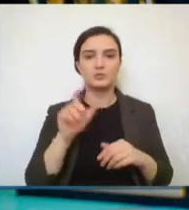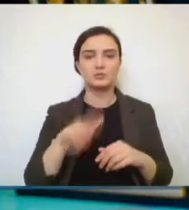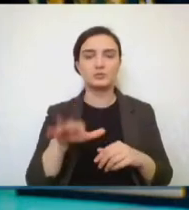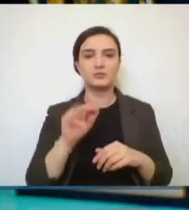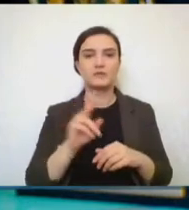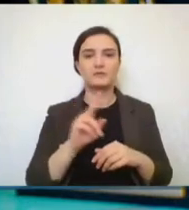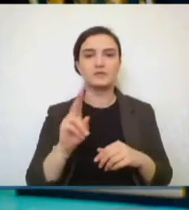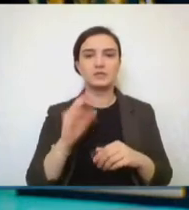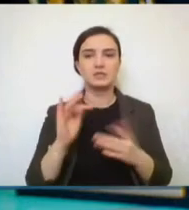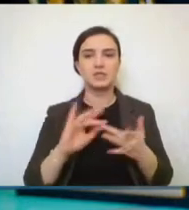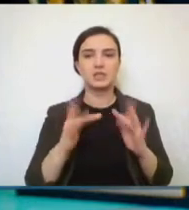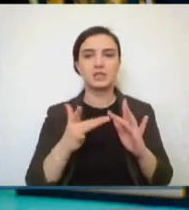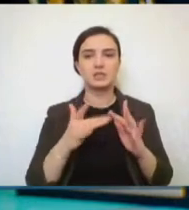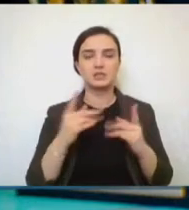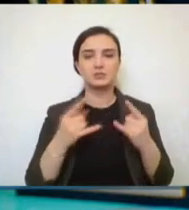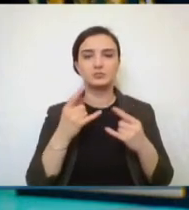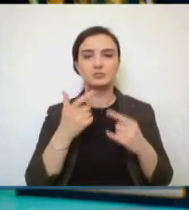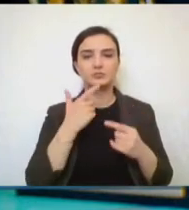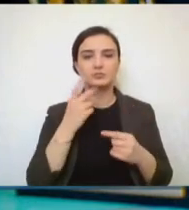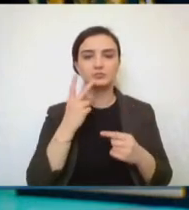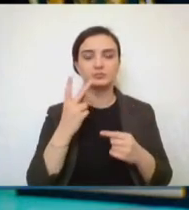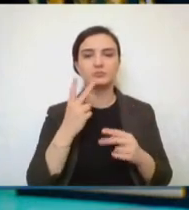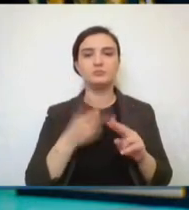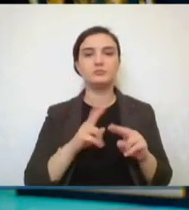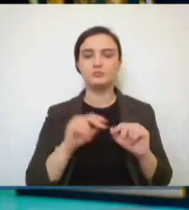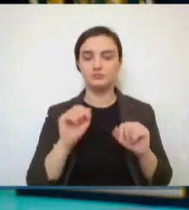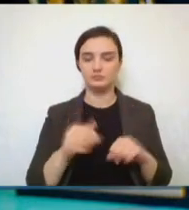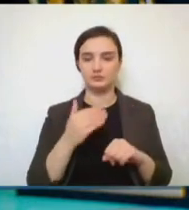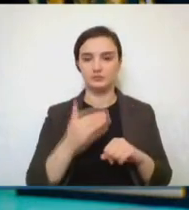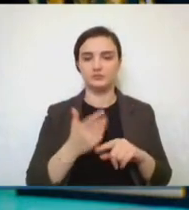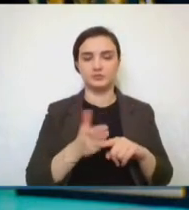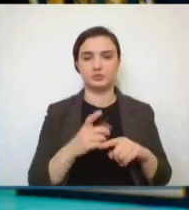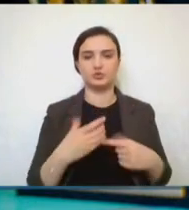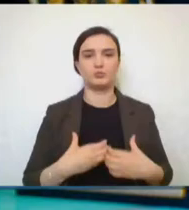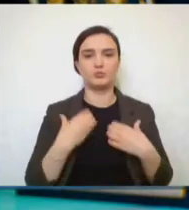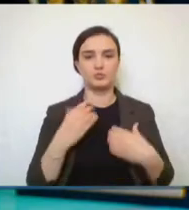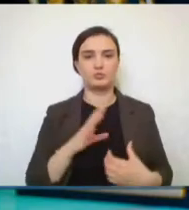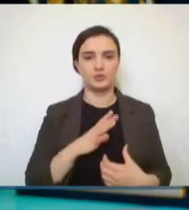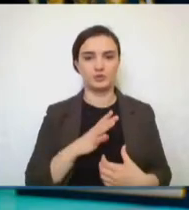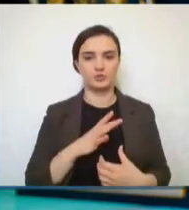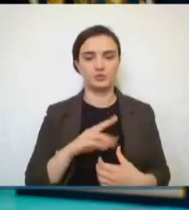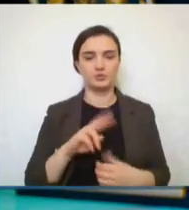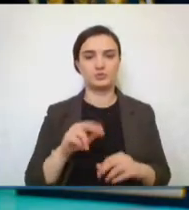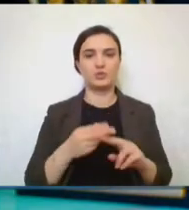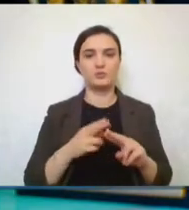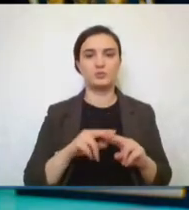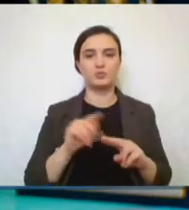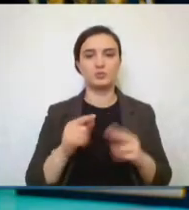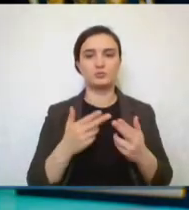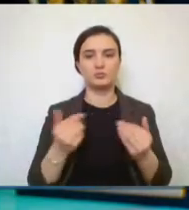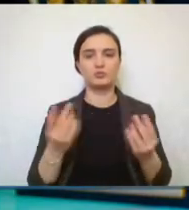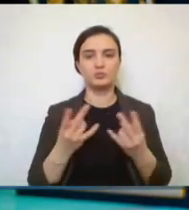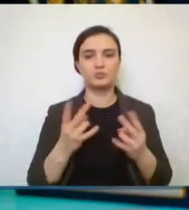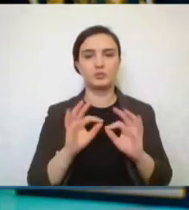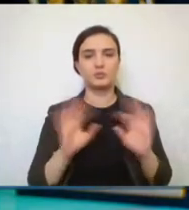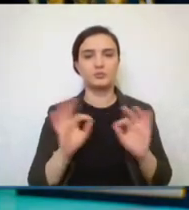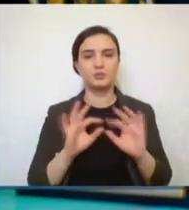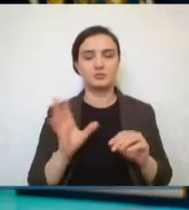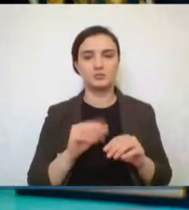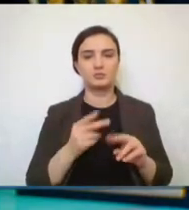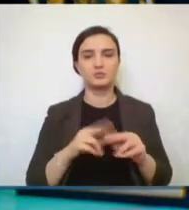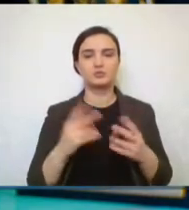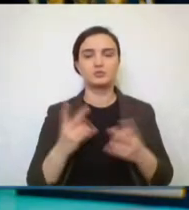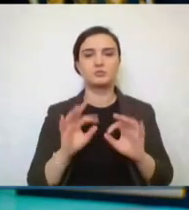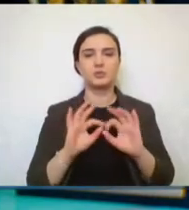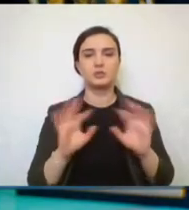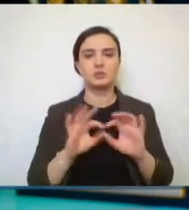ინტერნეტში ტელევიზორს უყურებს, ეს შეიძლება მართლა ძალიან შემაშფოთებელი იყოს და ამას რასაკვირველი ჭირდება განმარტება ები, ამას შეიძლება ახსნები და